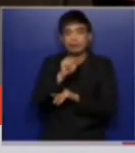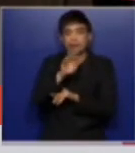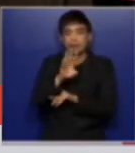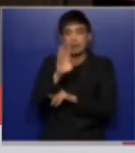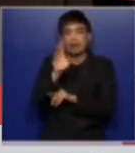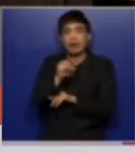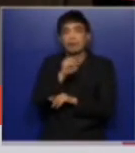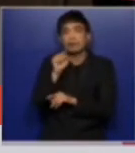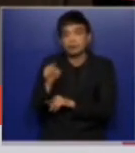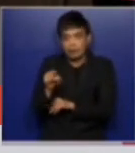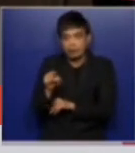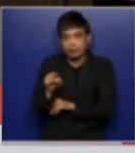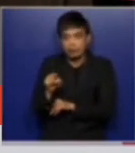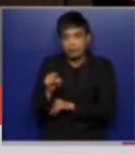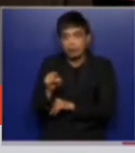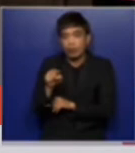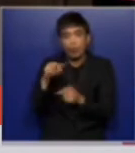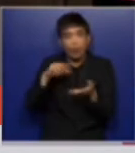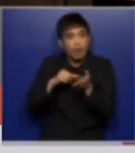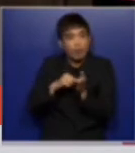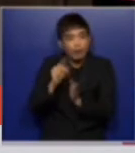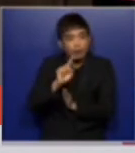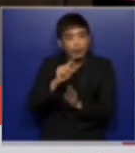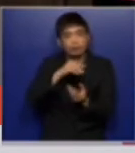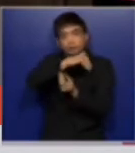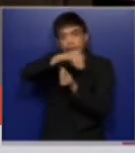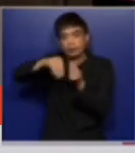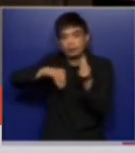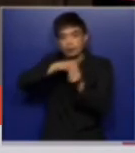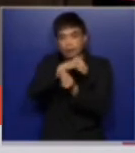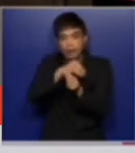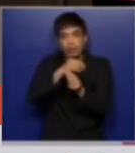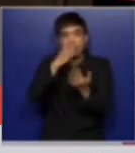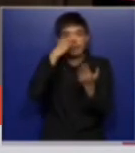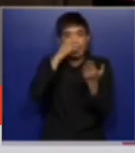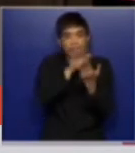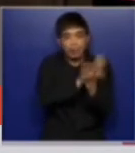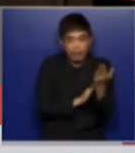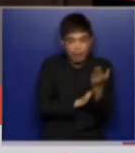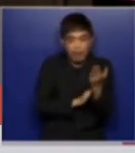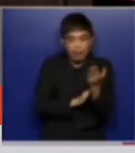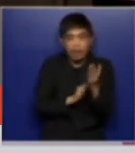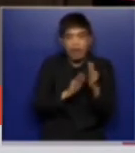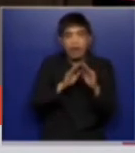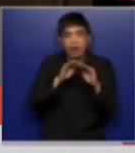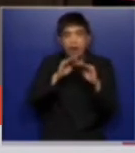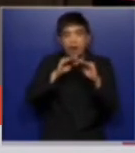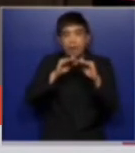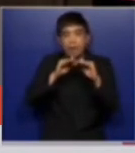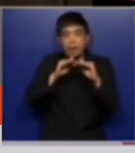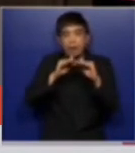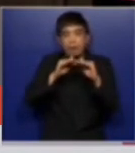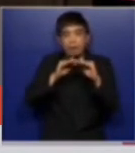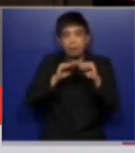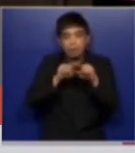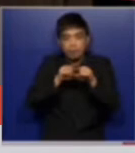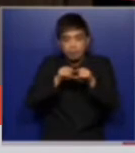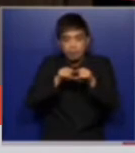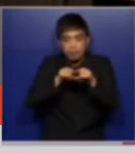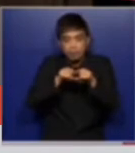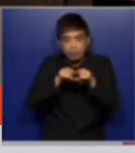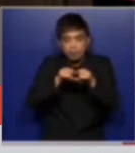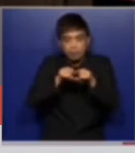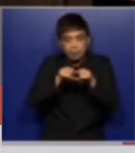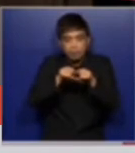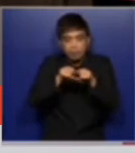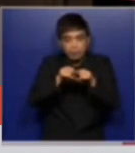20.4% แสดงให้เห็นถึงว่าภาวะเศรษฐกิจของไทยนั้นชะลอตัวก่อนที่จะเกิดเหตุการณ์สถานการณ์โควิดด้วยซ้ำไปยิ่งเจ